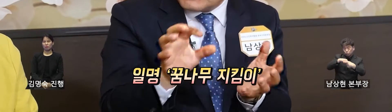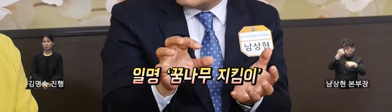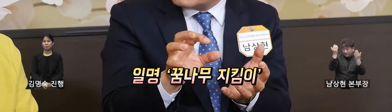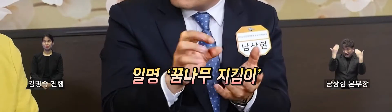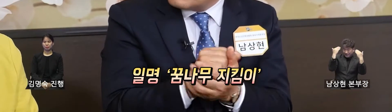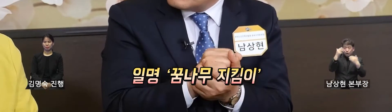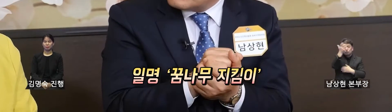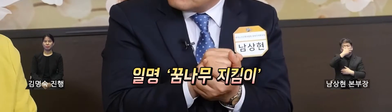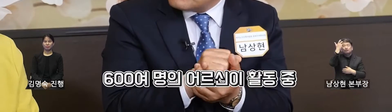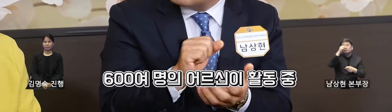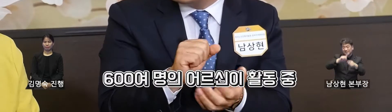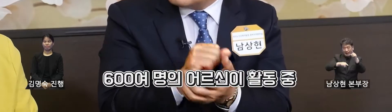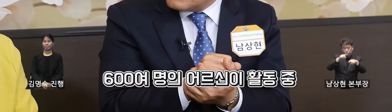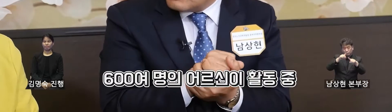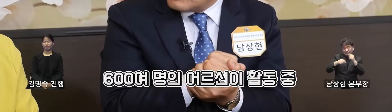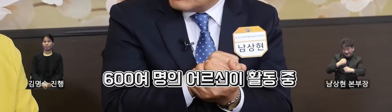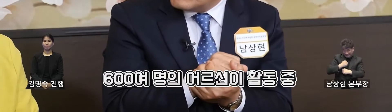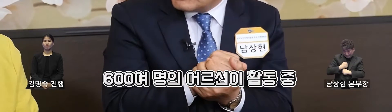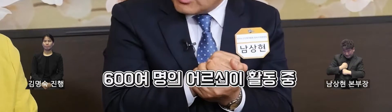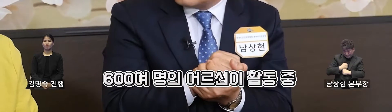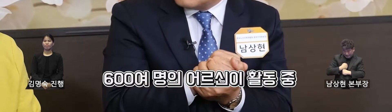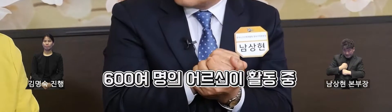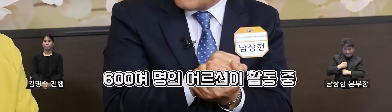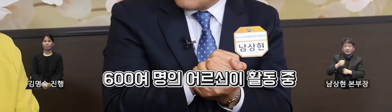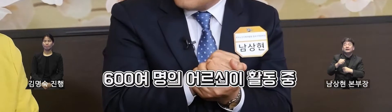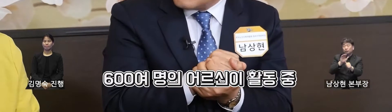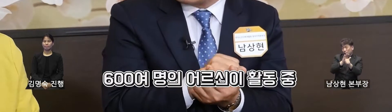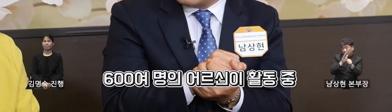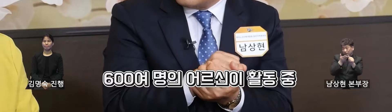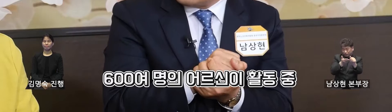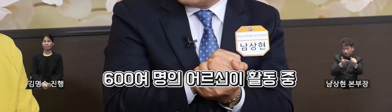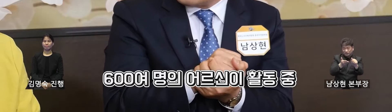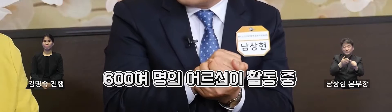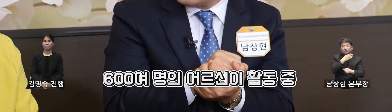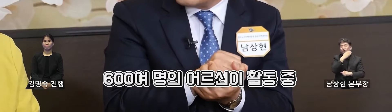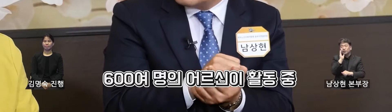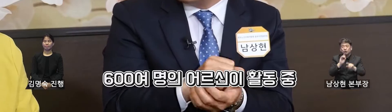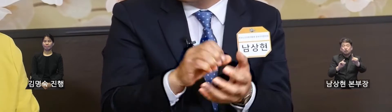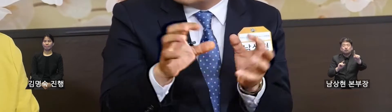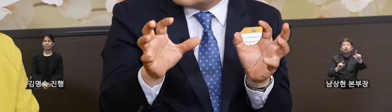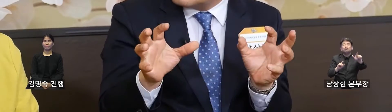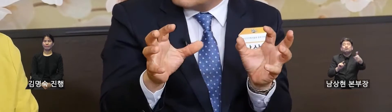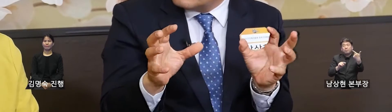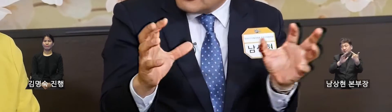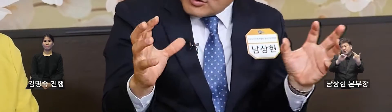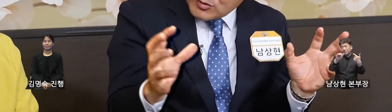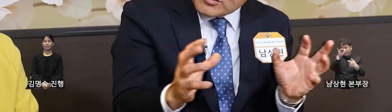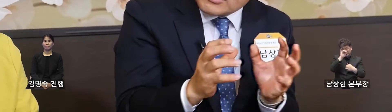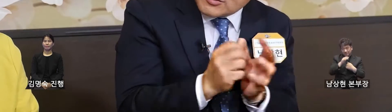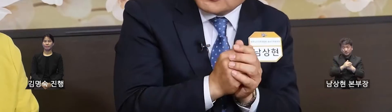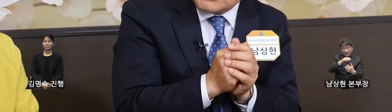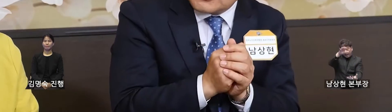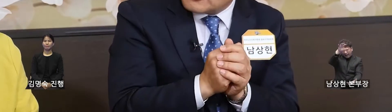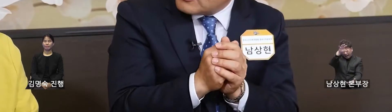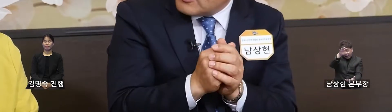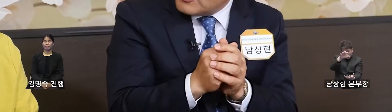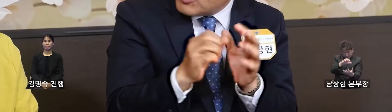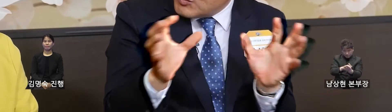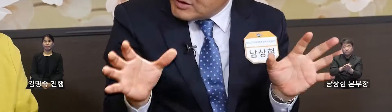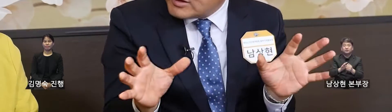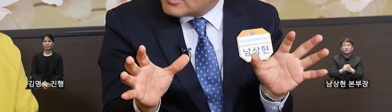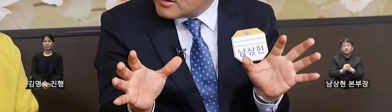지킴이라고 해서 대전에서 하고 있는 600여 명의 어르신들이 계세요, 또 따로. 그런 것들을